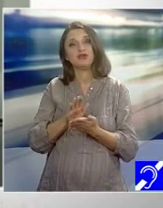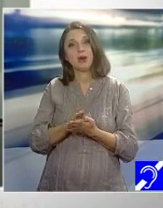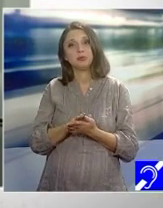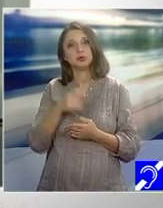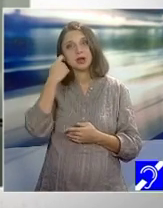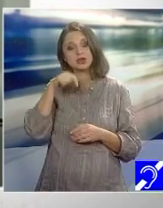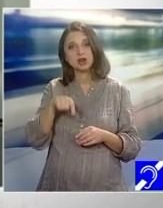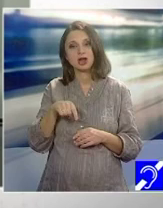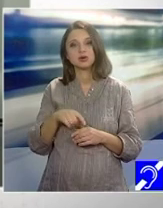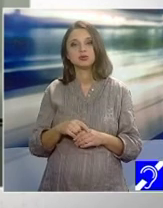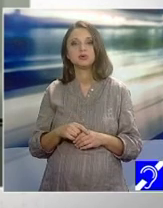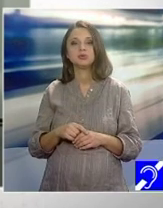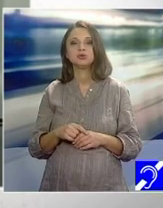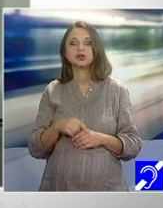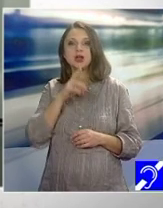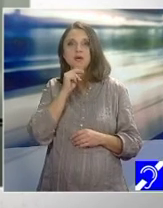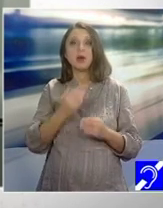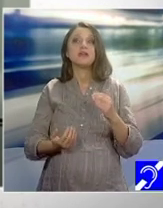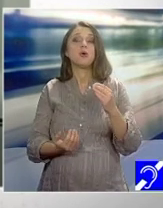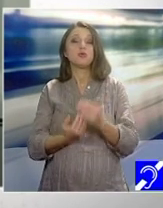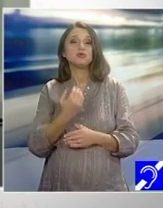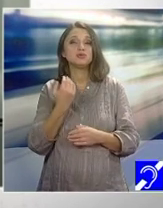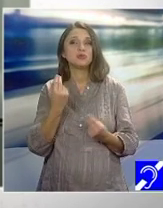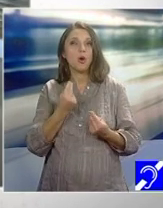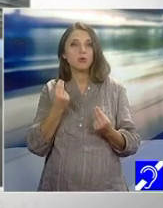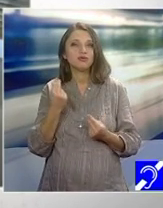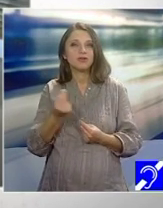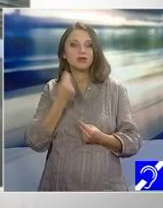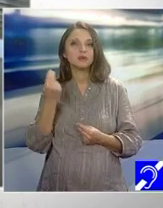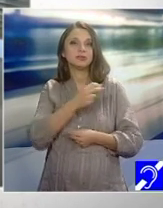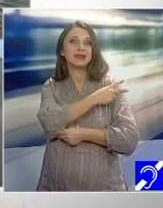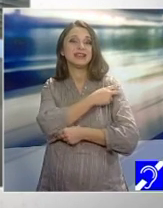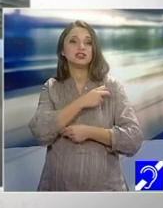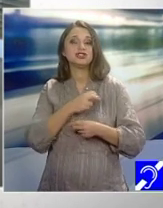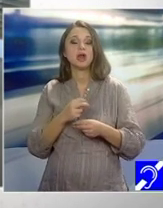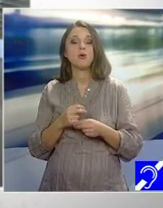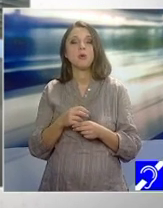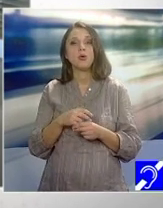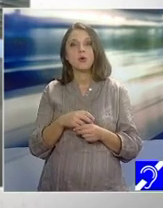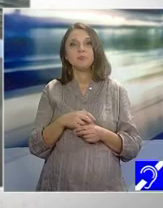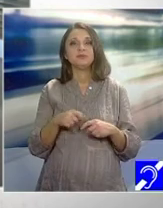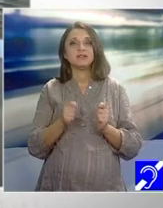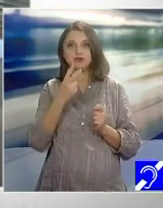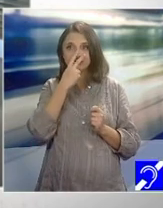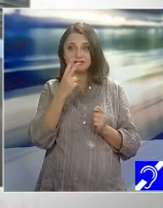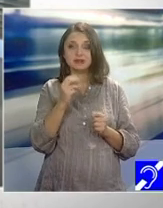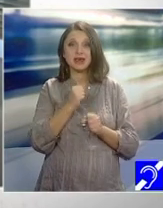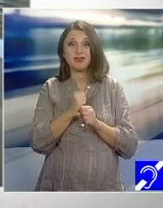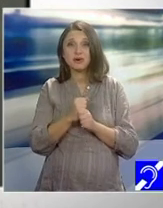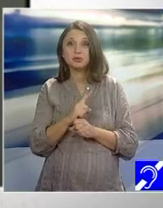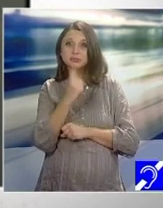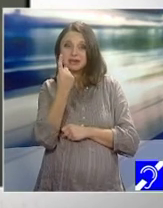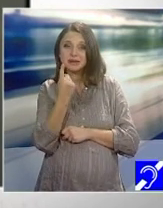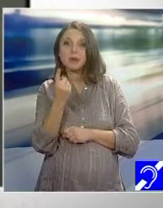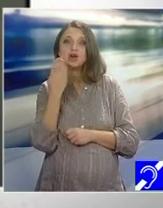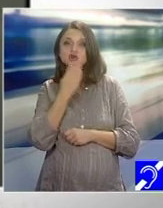la Cluj-Napoca o nouă premieră a liceului pentru deficienți de vedere, prima post-liceală de masaj din România. Așa este.